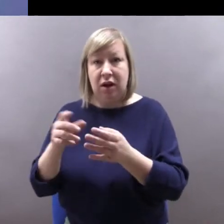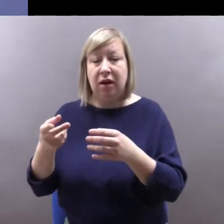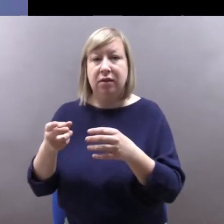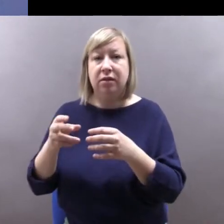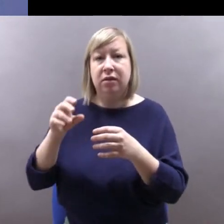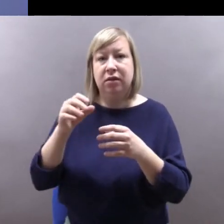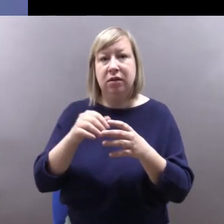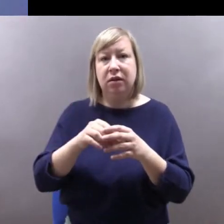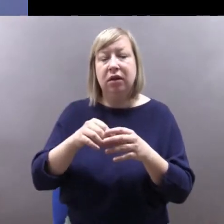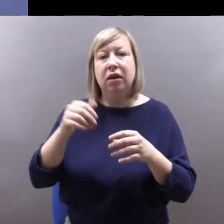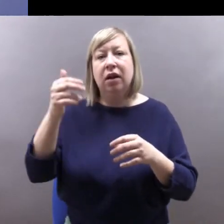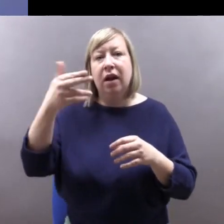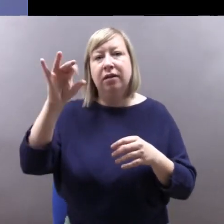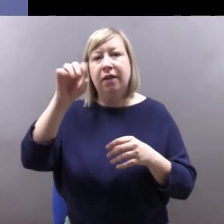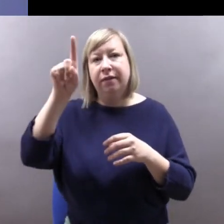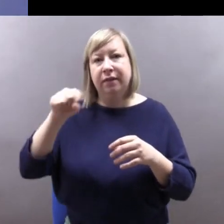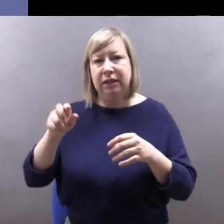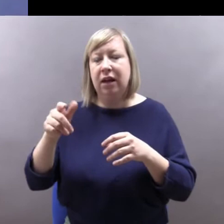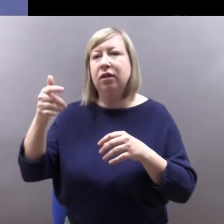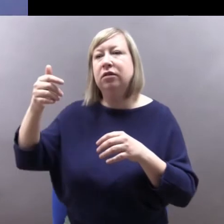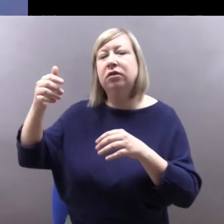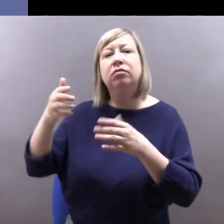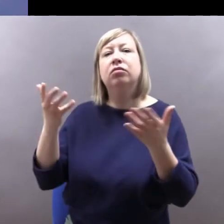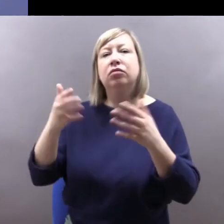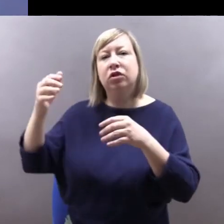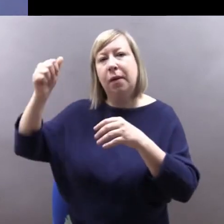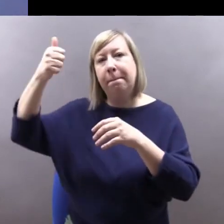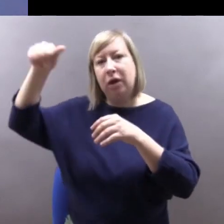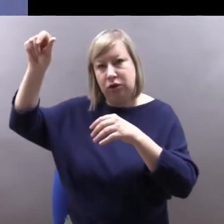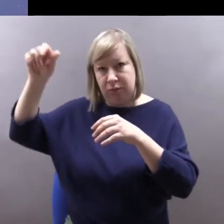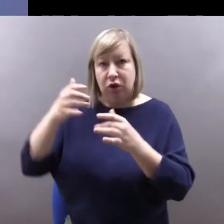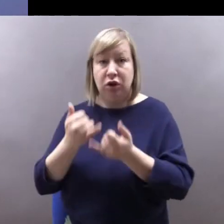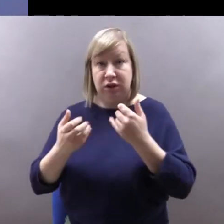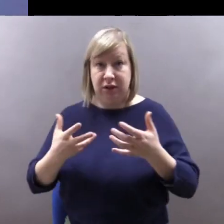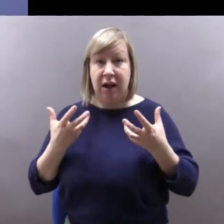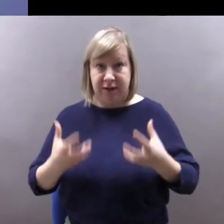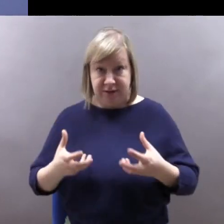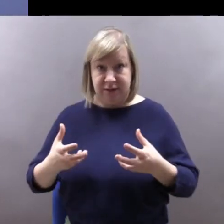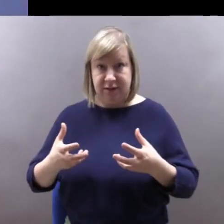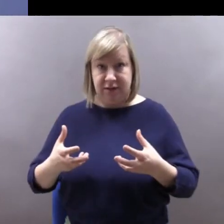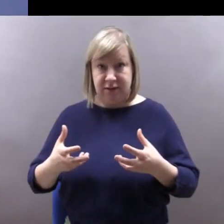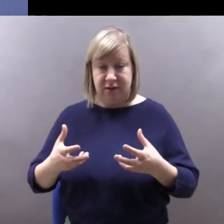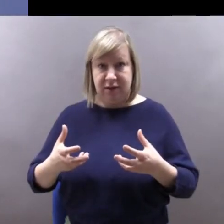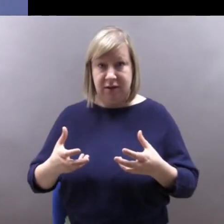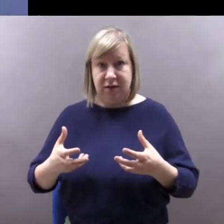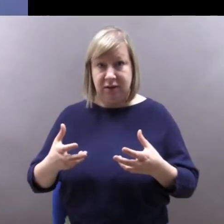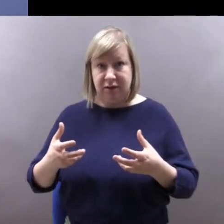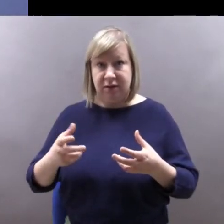Fundusz Zdrowia mieści się na 1. piętrze, no i żeby się dostać do niego na wózku, to ja bym